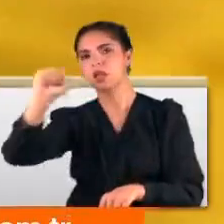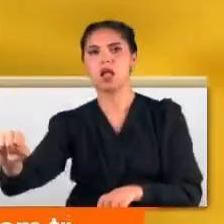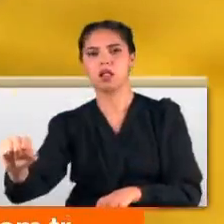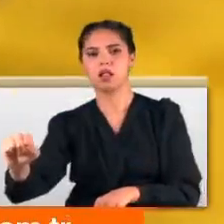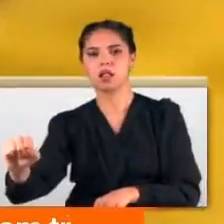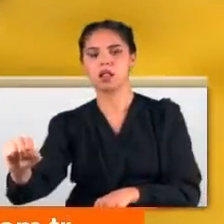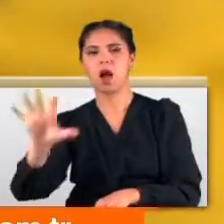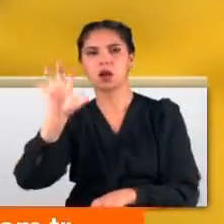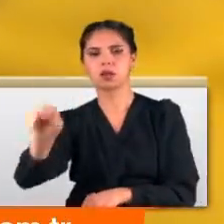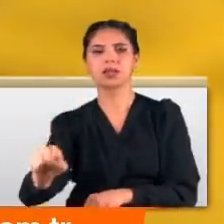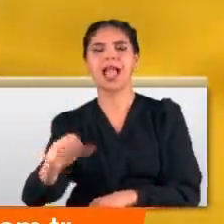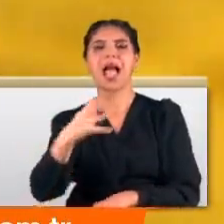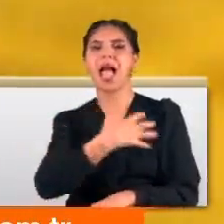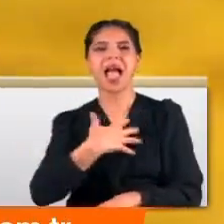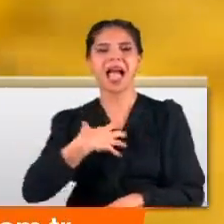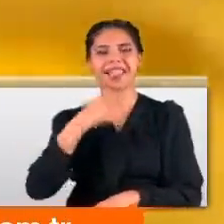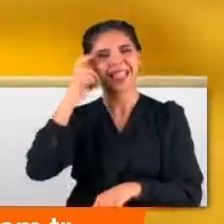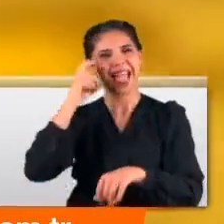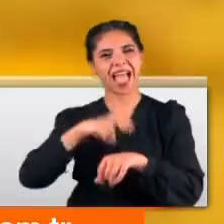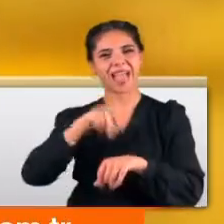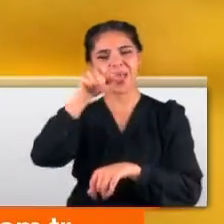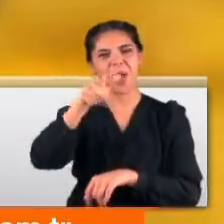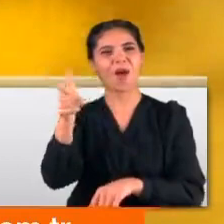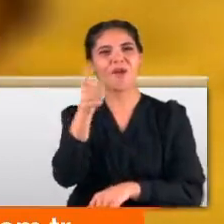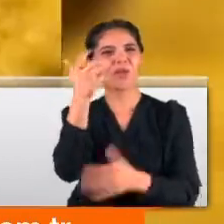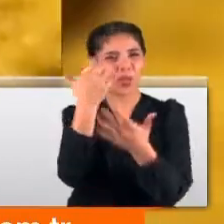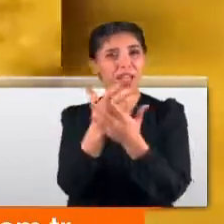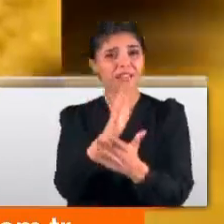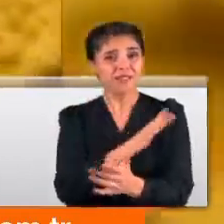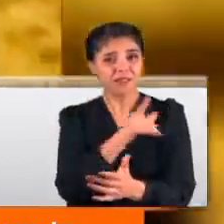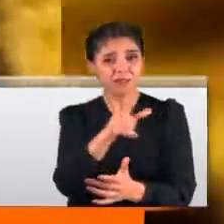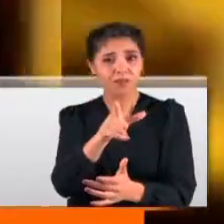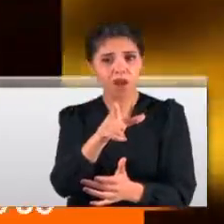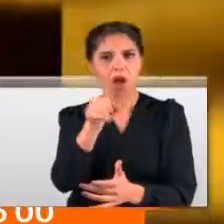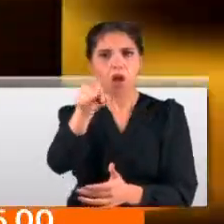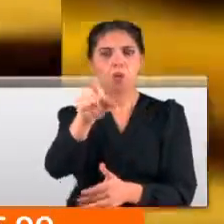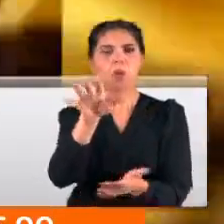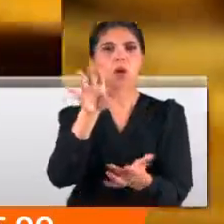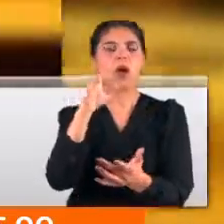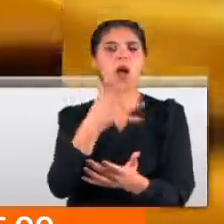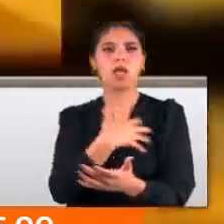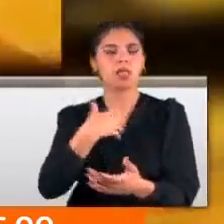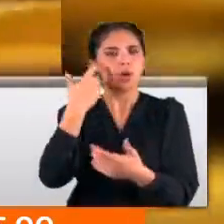kaldı. Annesi anı olsun diye neşeyle başlayan o anları kaydediyordu ki birden neye uğradığını şaşırdı.